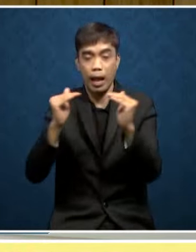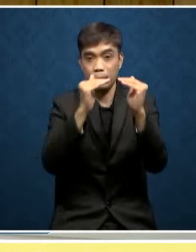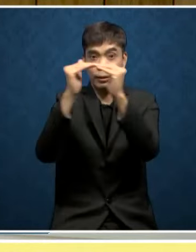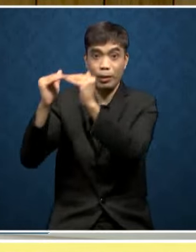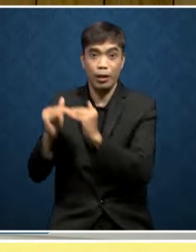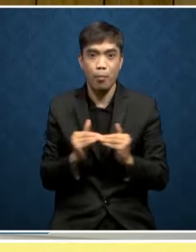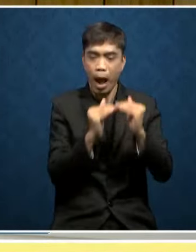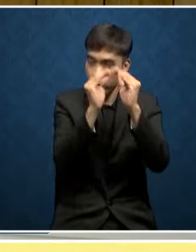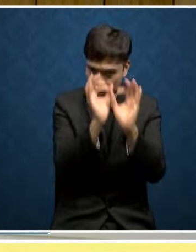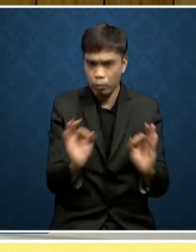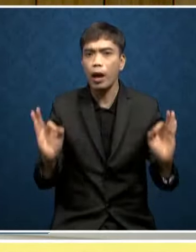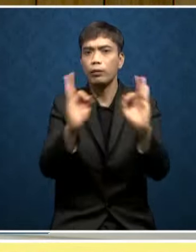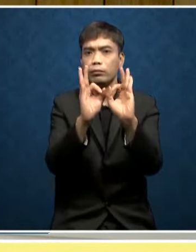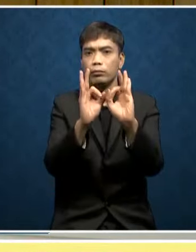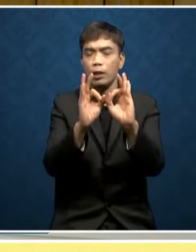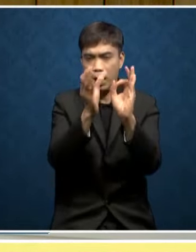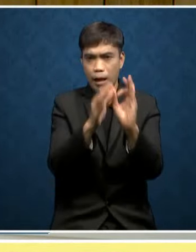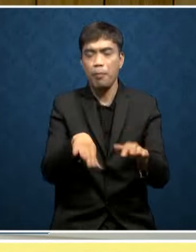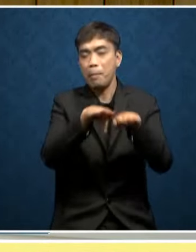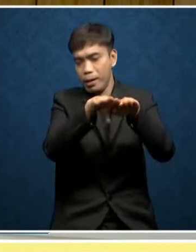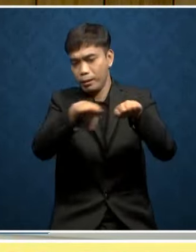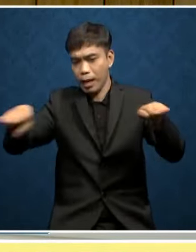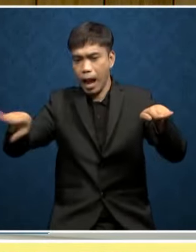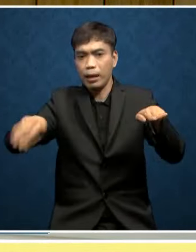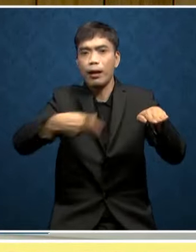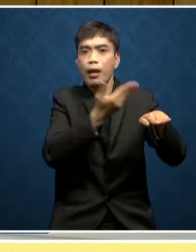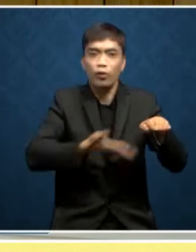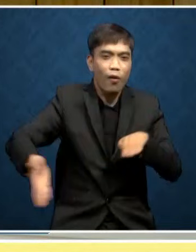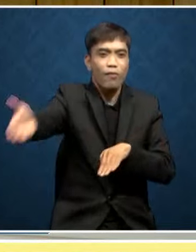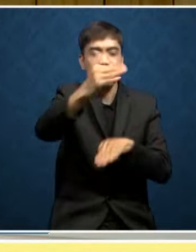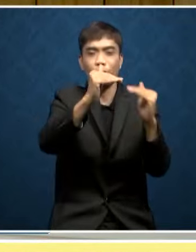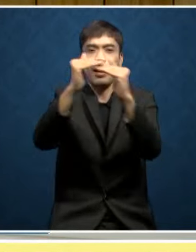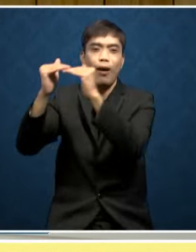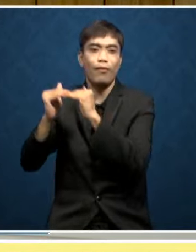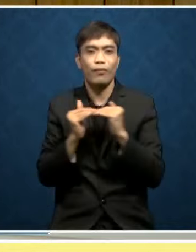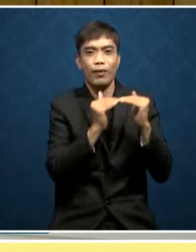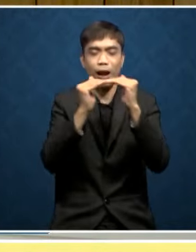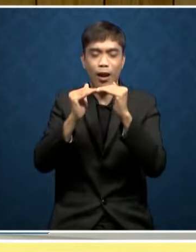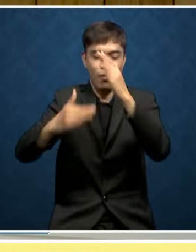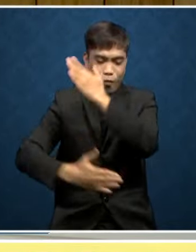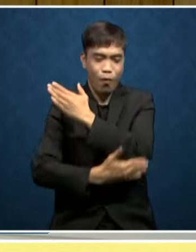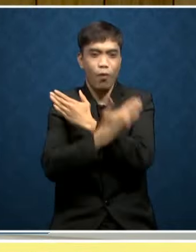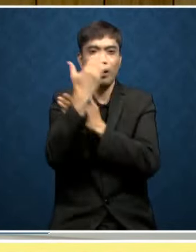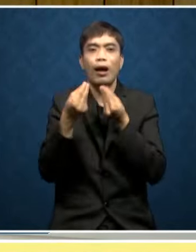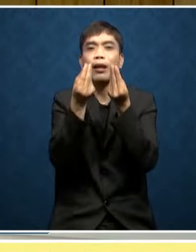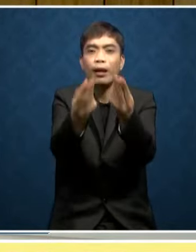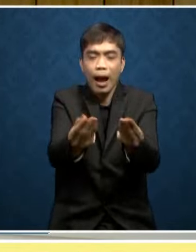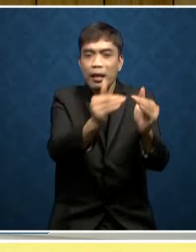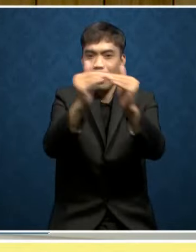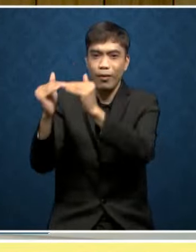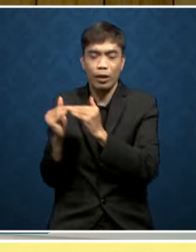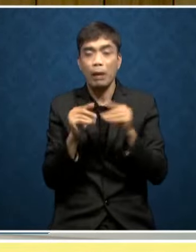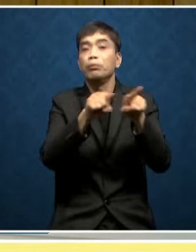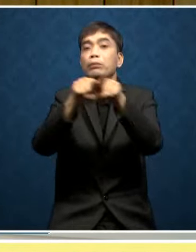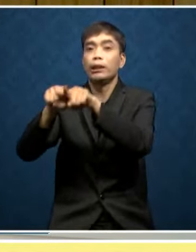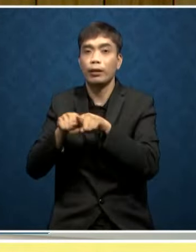ศและเป็นพื้นฐานในการสร้างความเท่าเทียมและโอกาสที่เป็นธรรมสำหรับทุกเพศการส่งเสริม